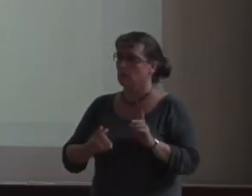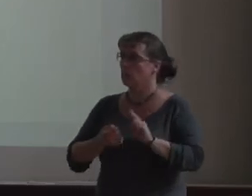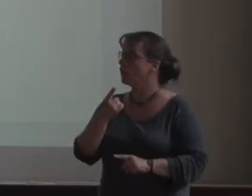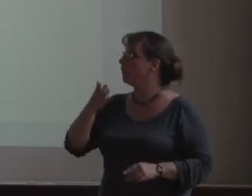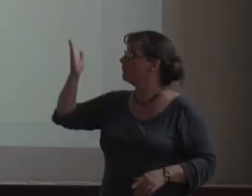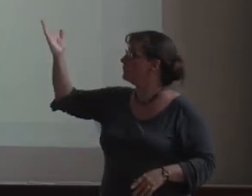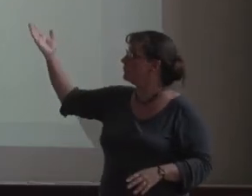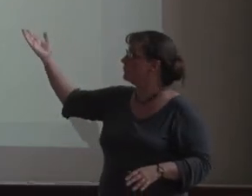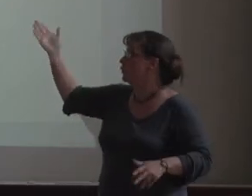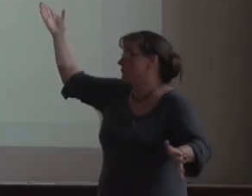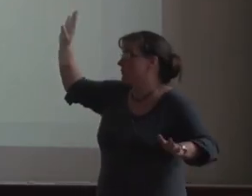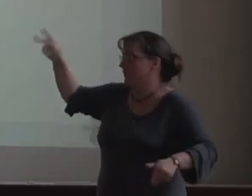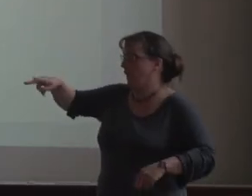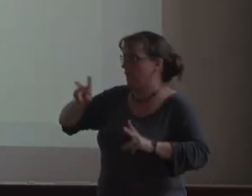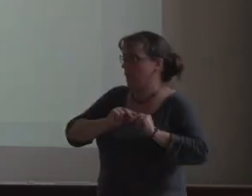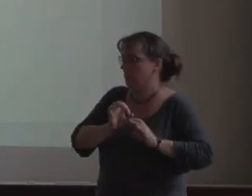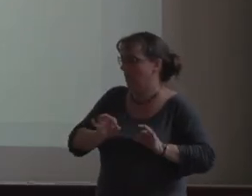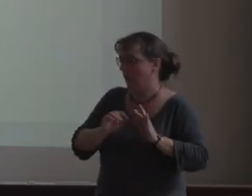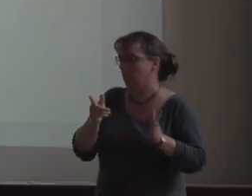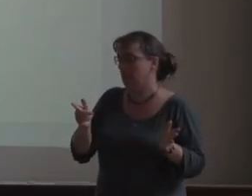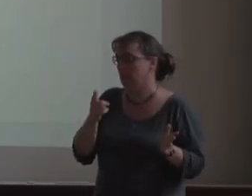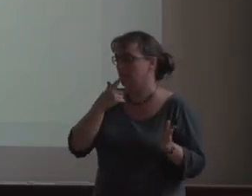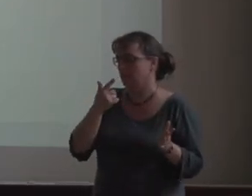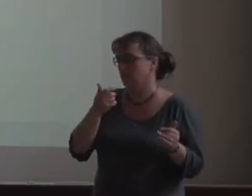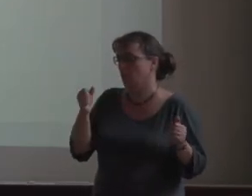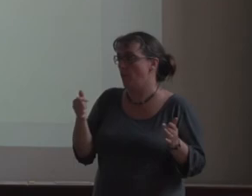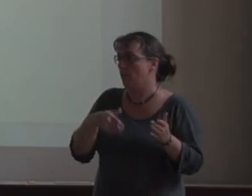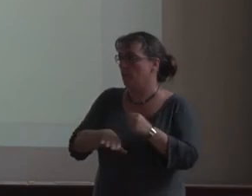là, j'ai pas explicité. Donc elle est à zéro par défaut.